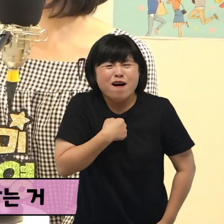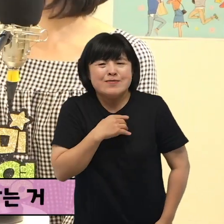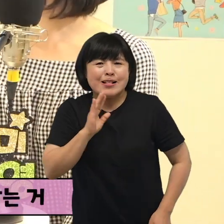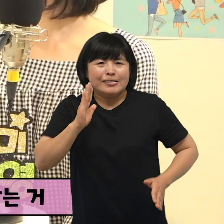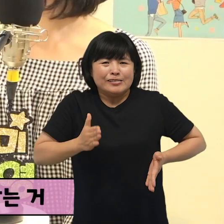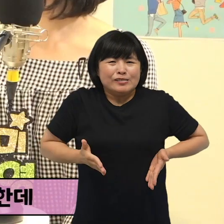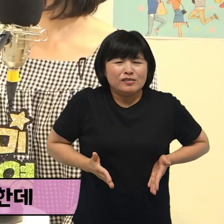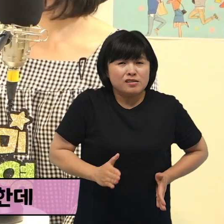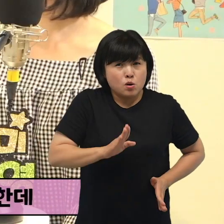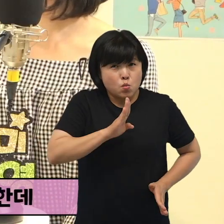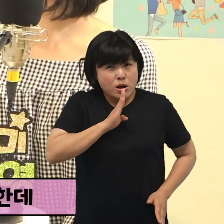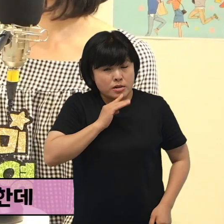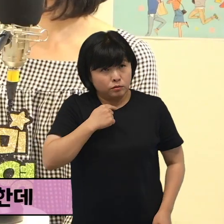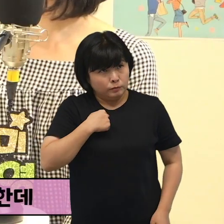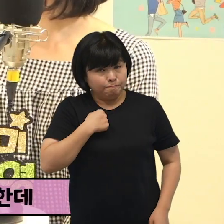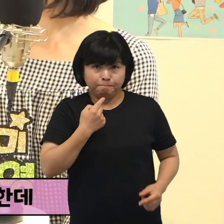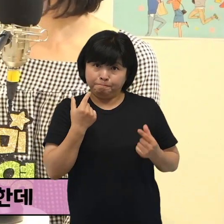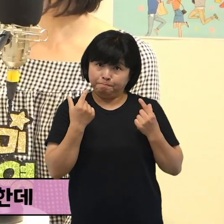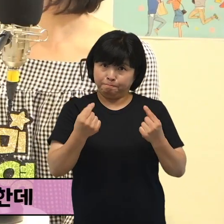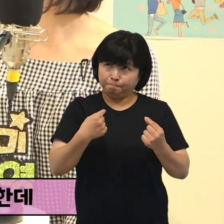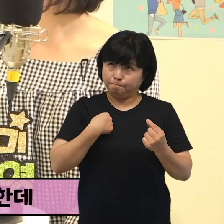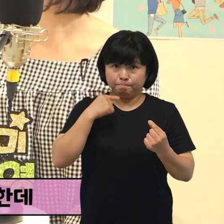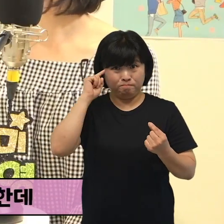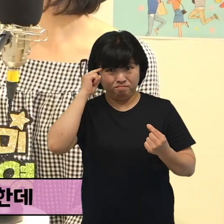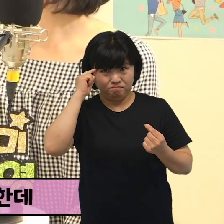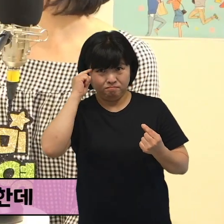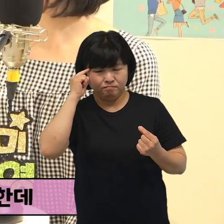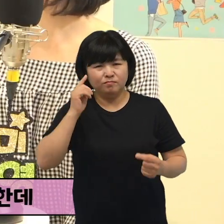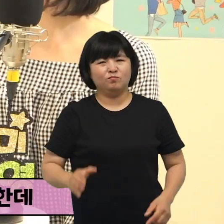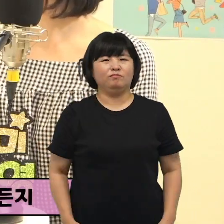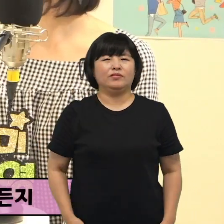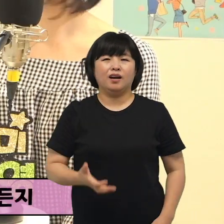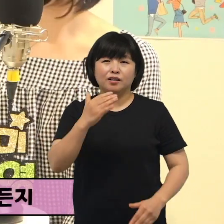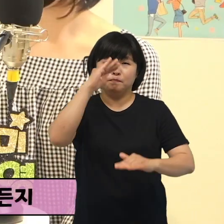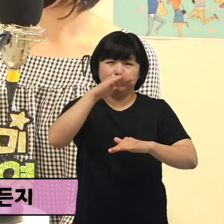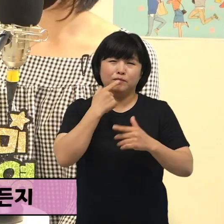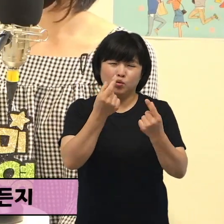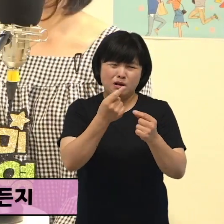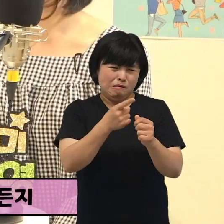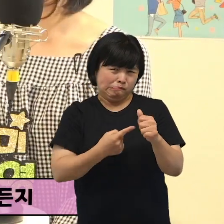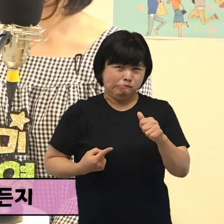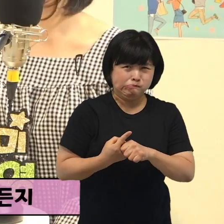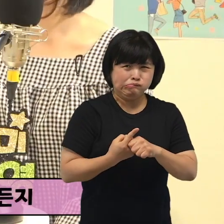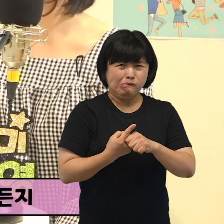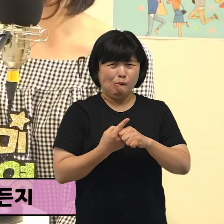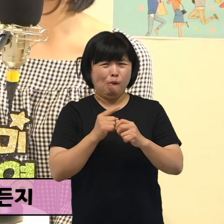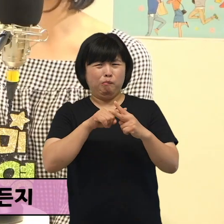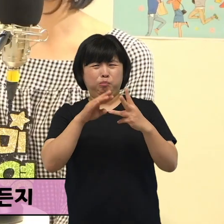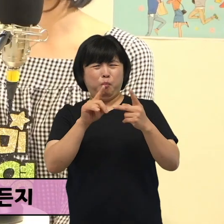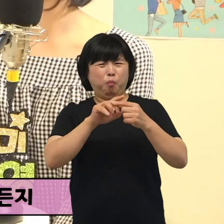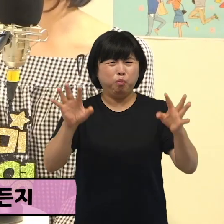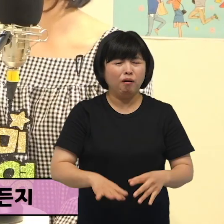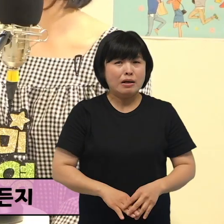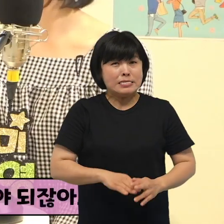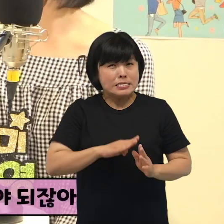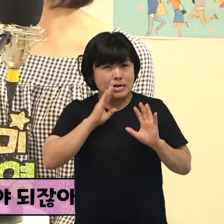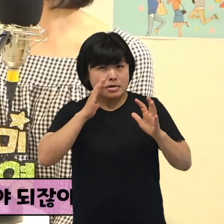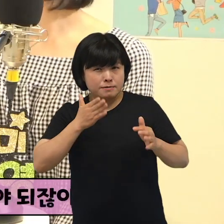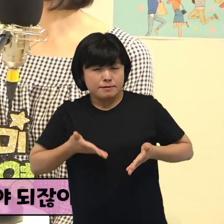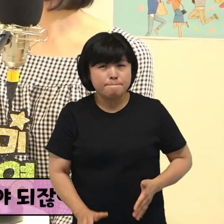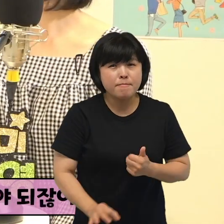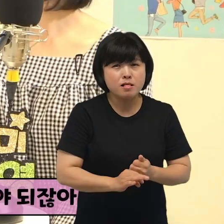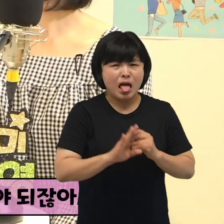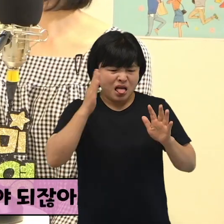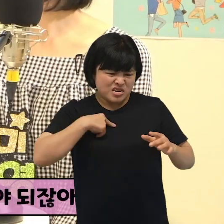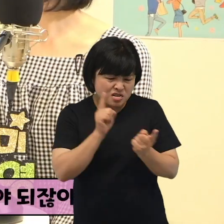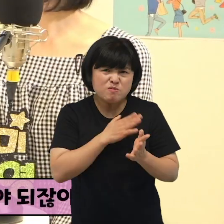들어서 애 낳는 거 저한테는 좀 당연한 수순이고 그렇기는 한데 방금 말씀하신 것처럼 범죄라든지